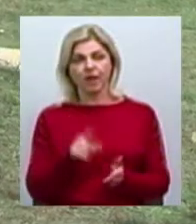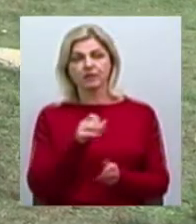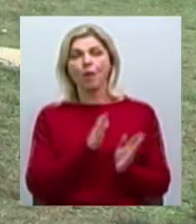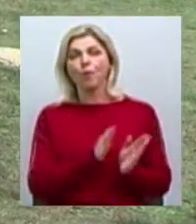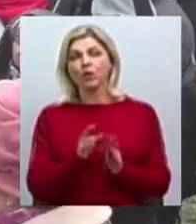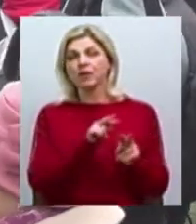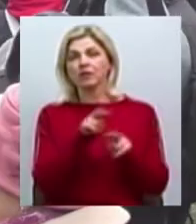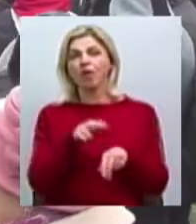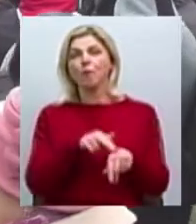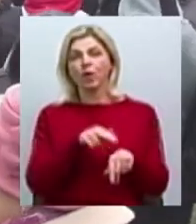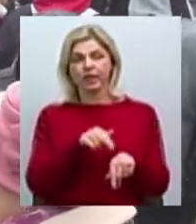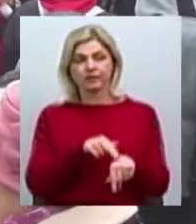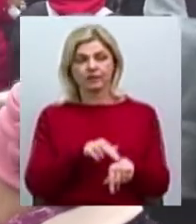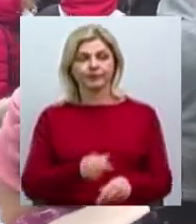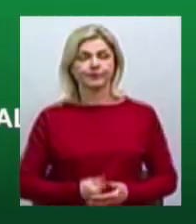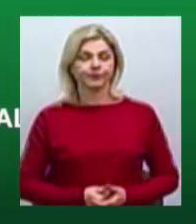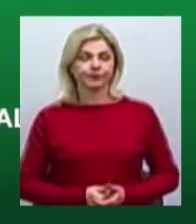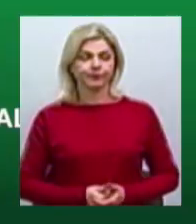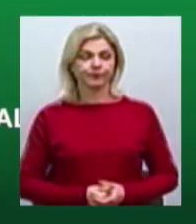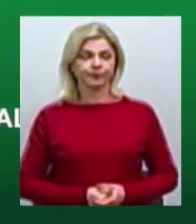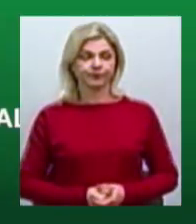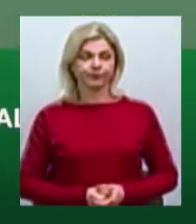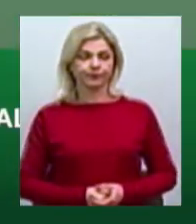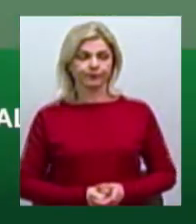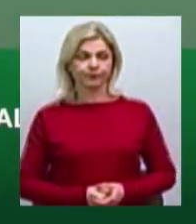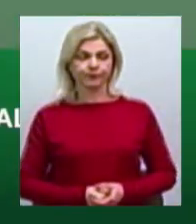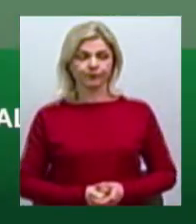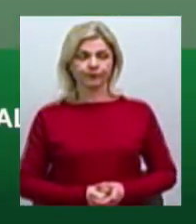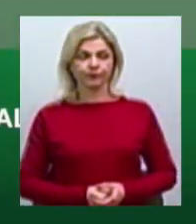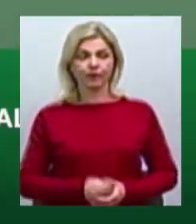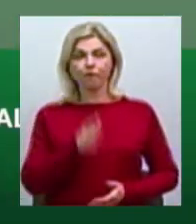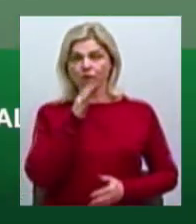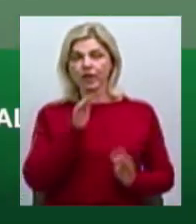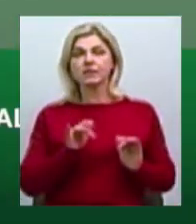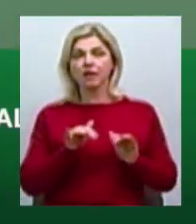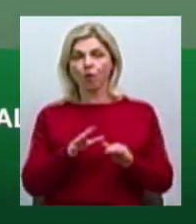слідкували поліція превентивної комунікації. Заходу